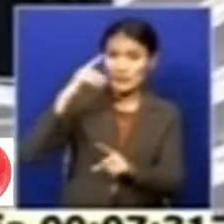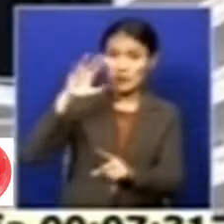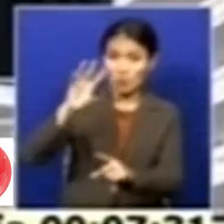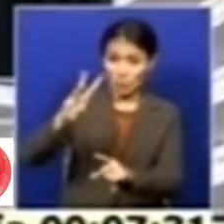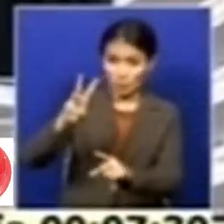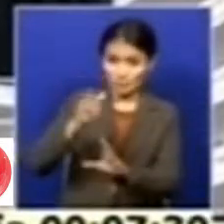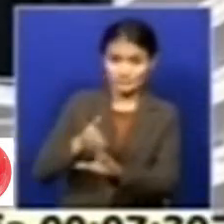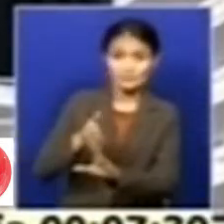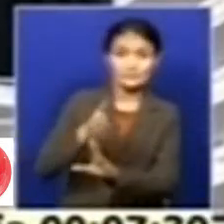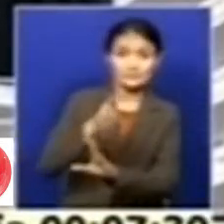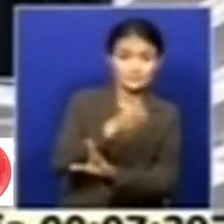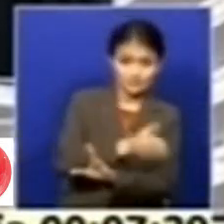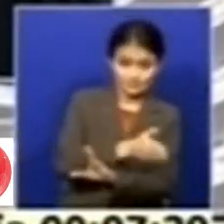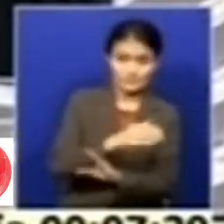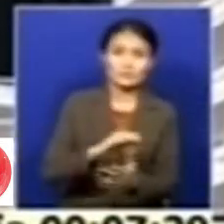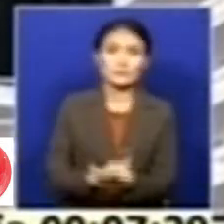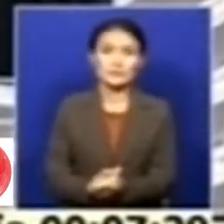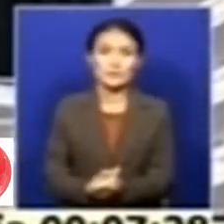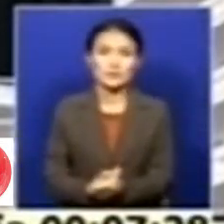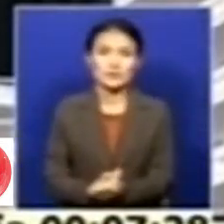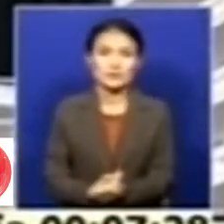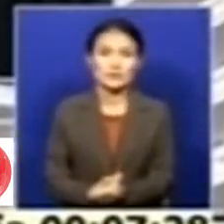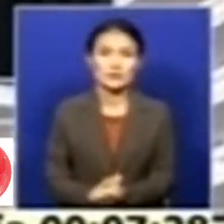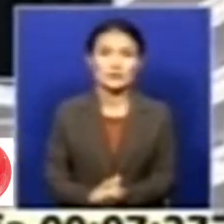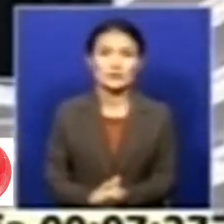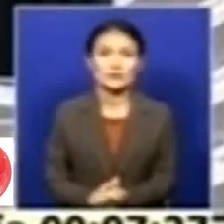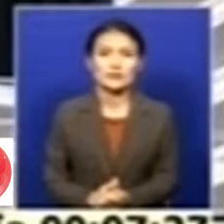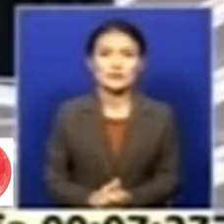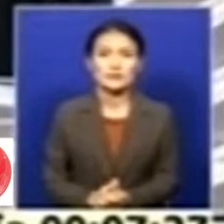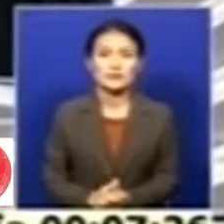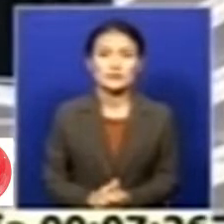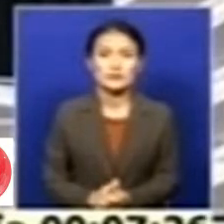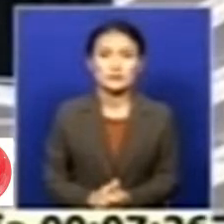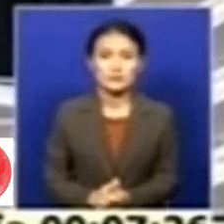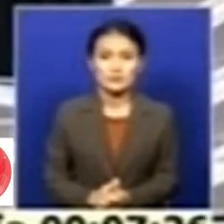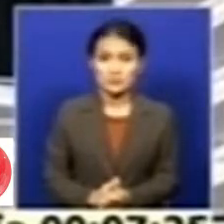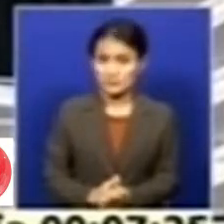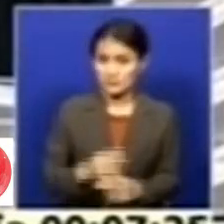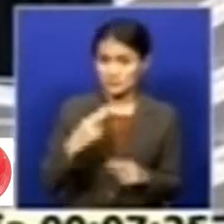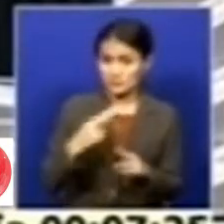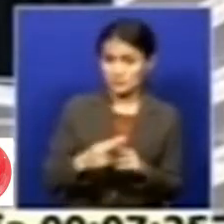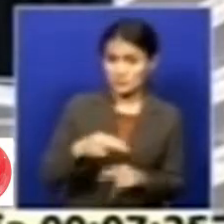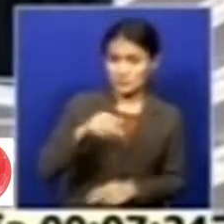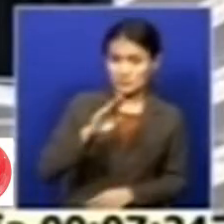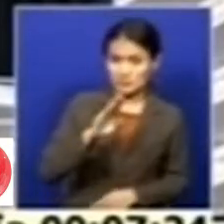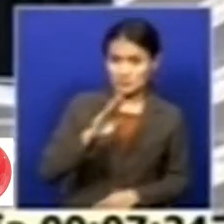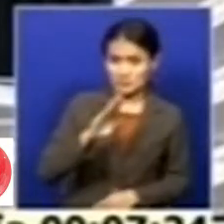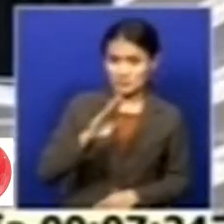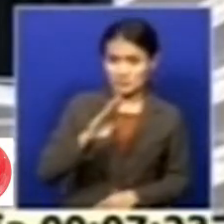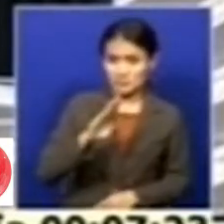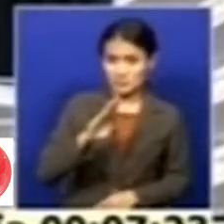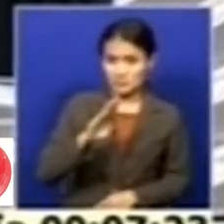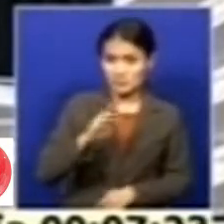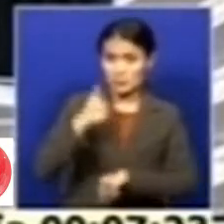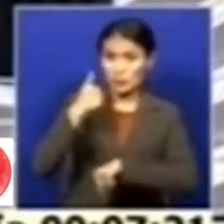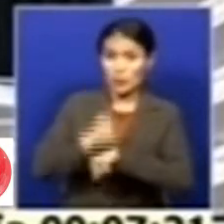คคลที่3ซึ่งก็รับประกันกับท่านประธานว่าไม่เสียหายแน่นอนคือพลตรีบุรินทร์ทองประไพผอ.สำนัก